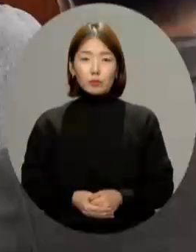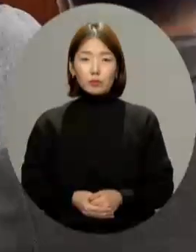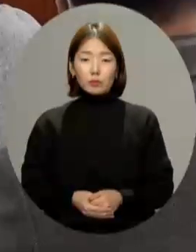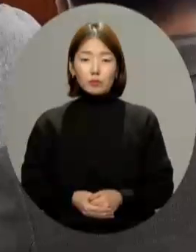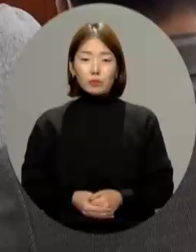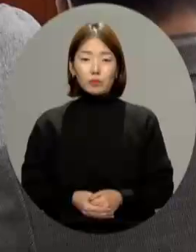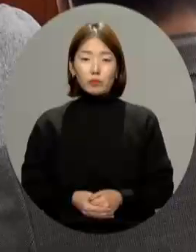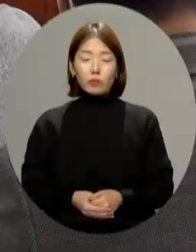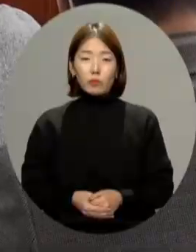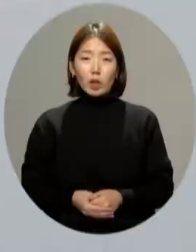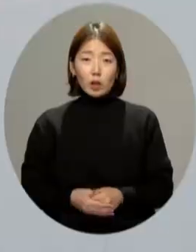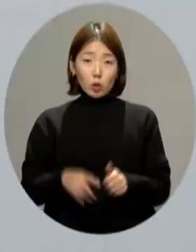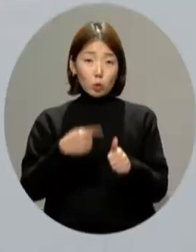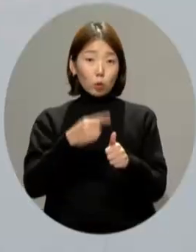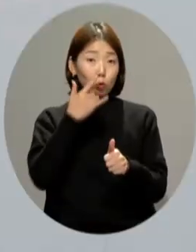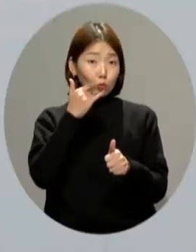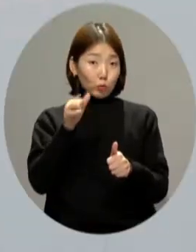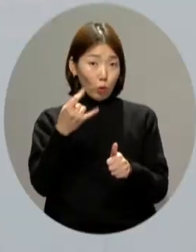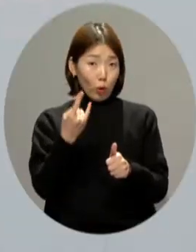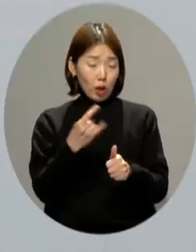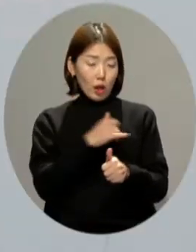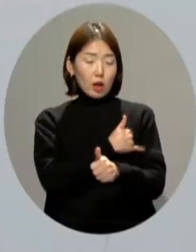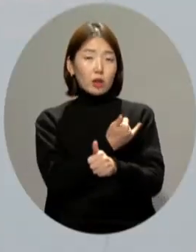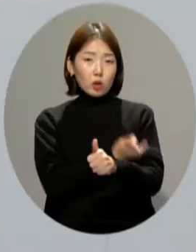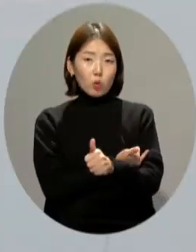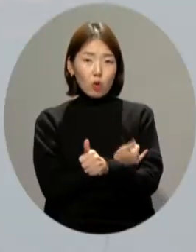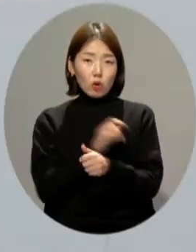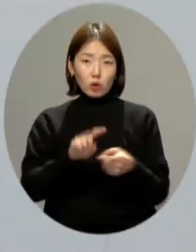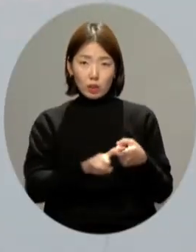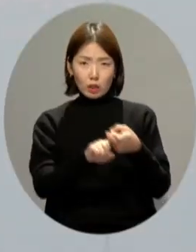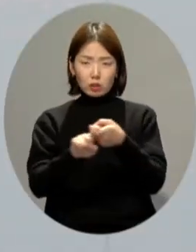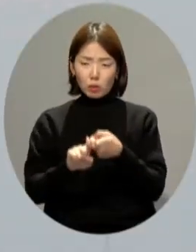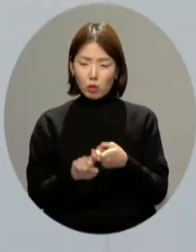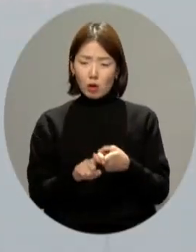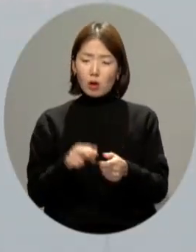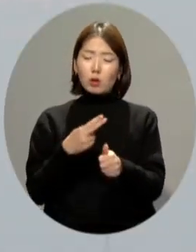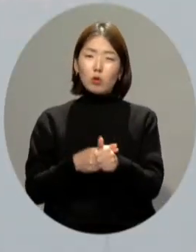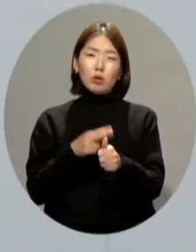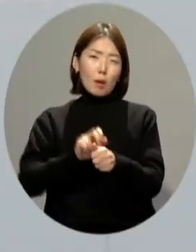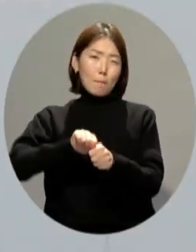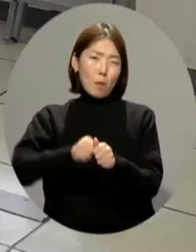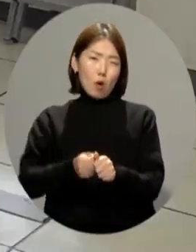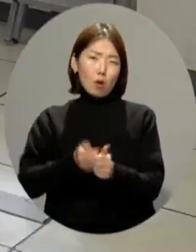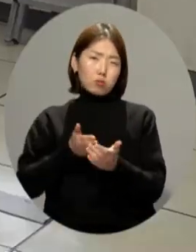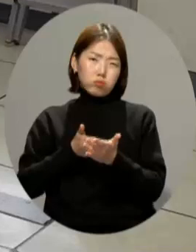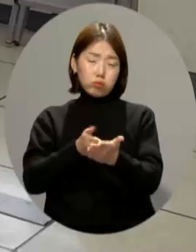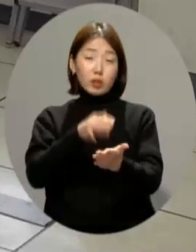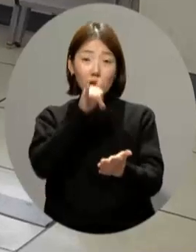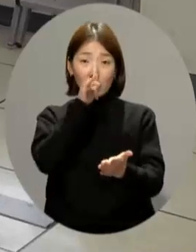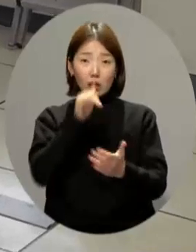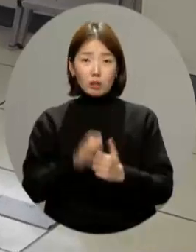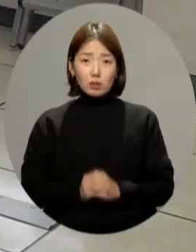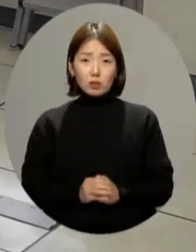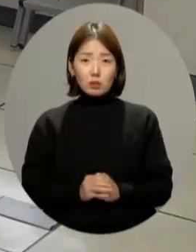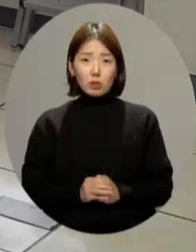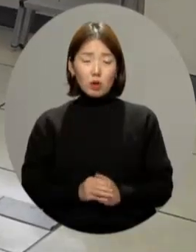이행하라. 참교육 학부모회와 인권단체들이 한 초등학교 교사의 처벌을 요구하고 나섰습니다.